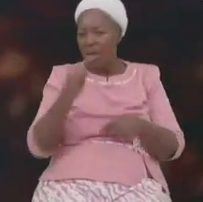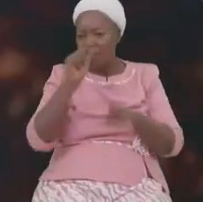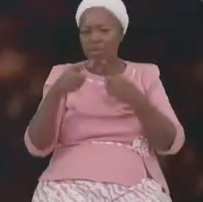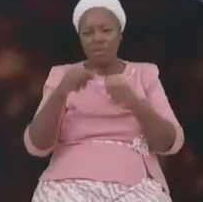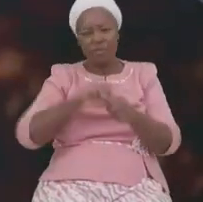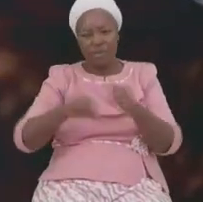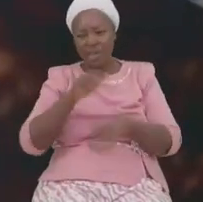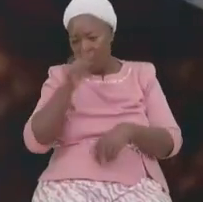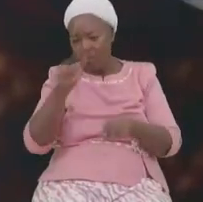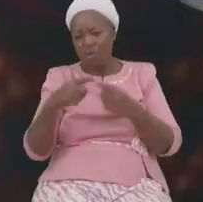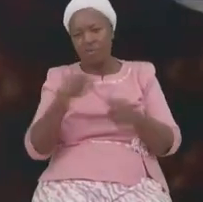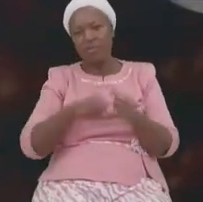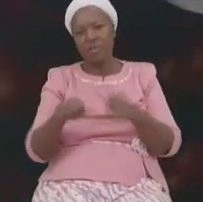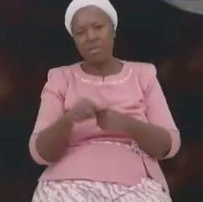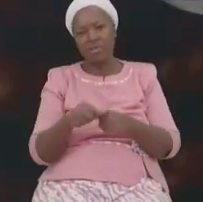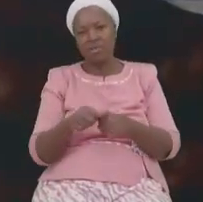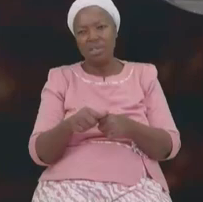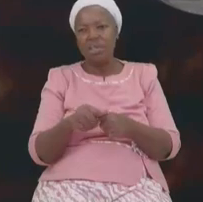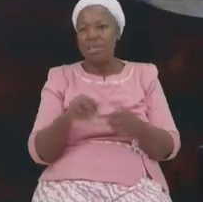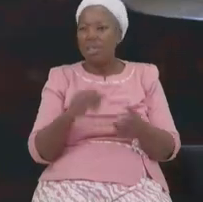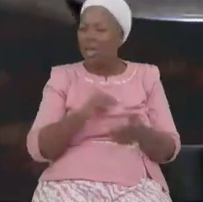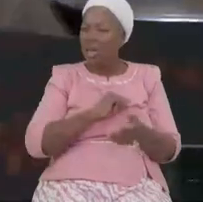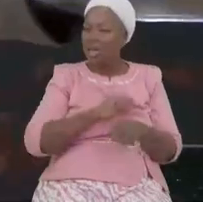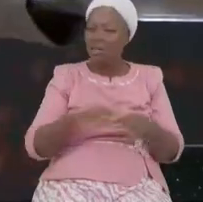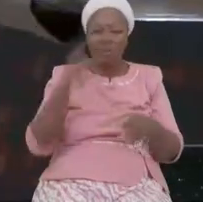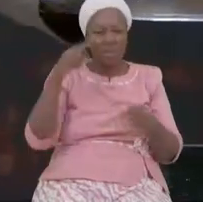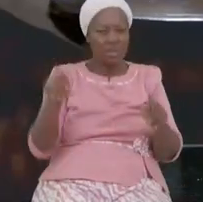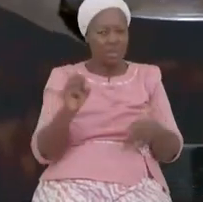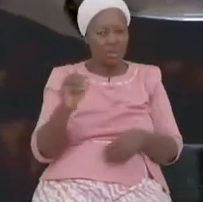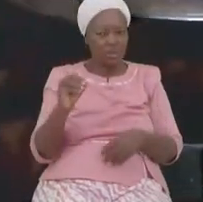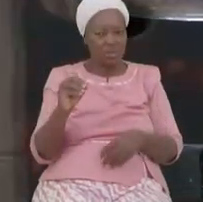je vais à la communion. Je ne pense pas. La communion, c'est lorsque